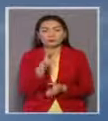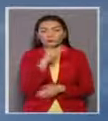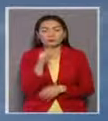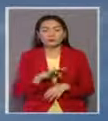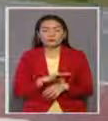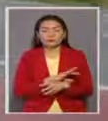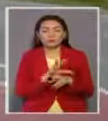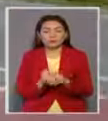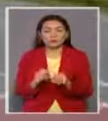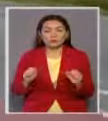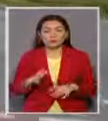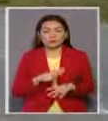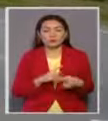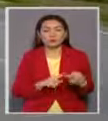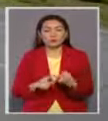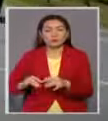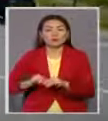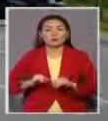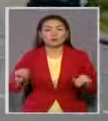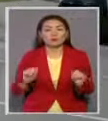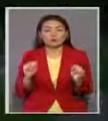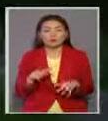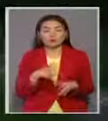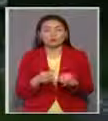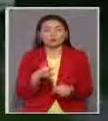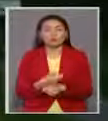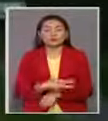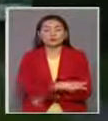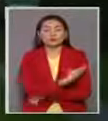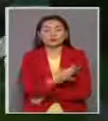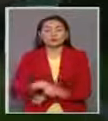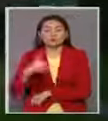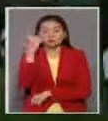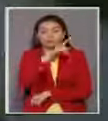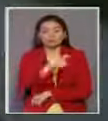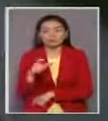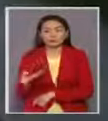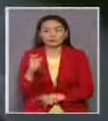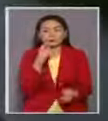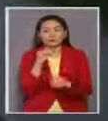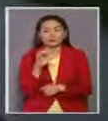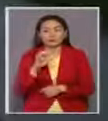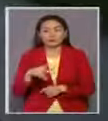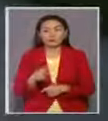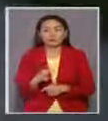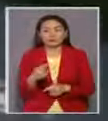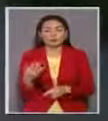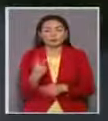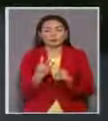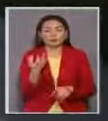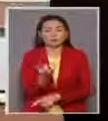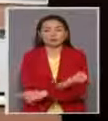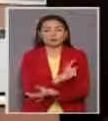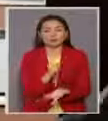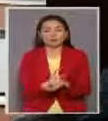уровень заболеваемости может резко возрасти. При этом главный врач страны призывает жителей до осени получать 4-ю